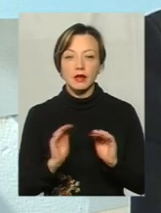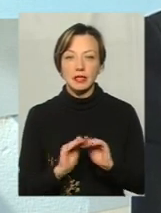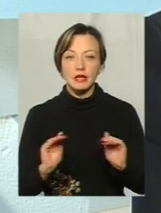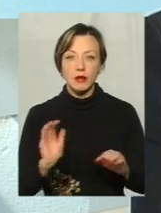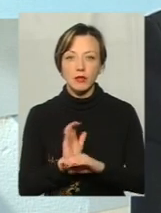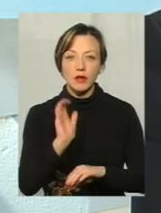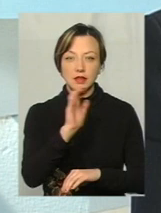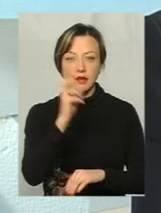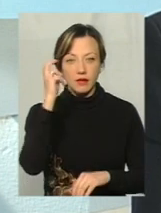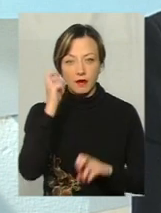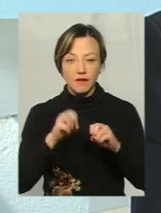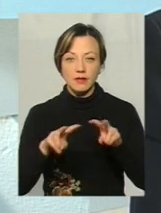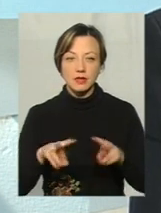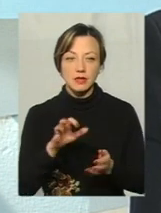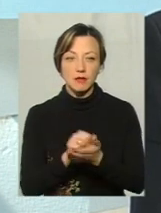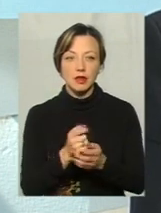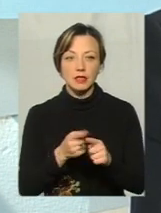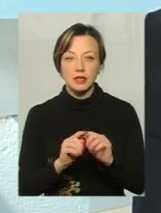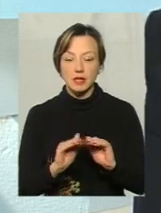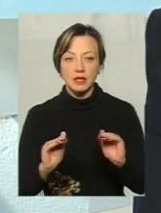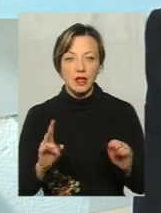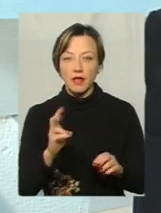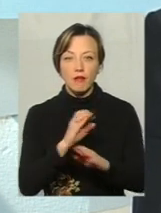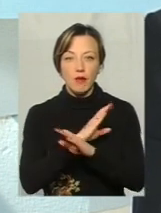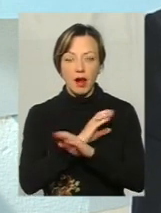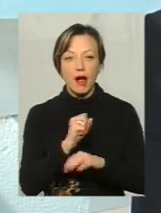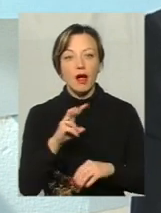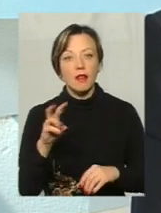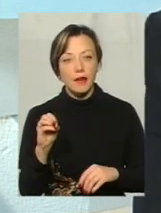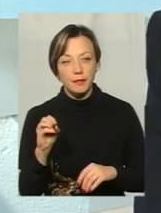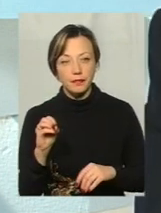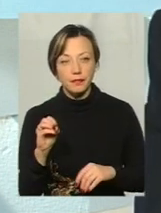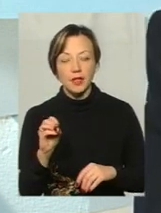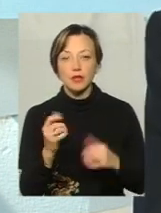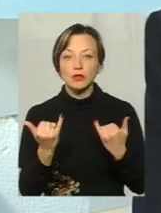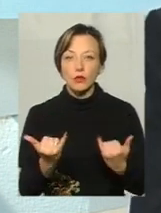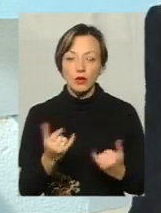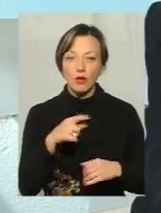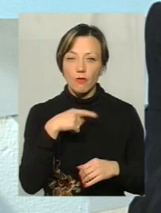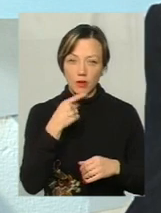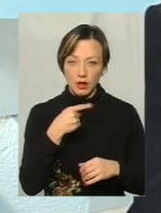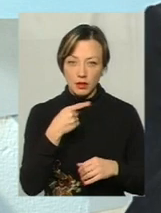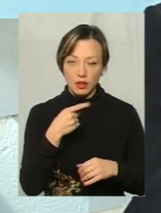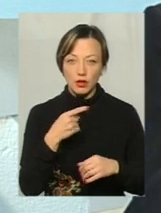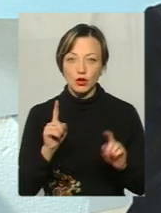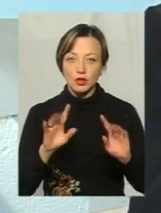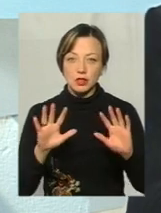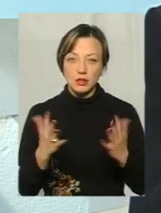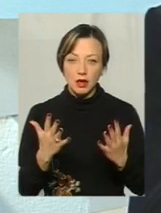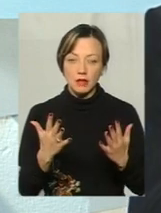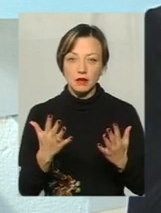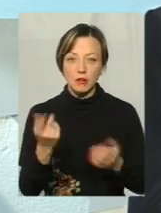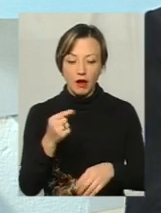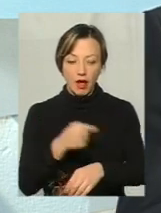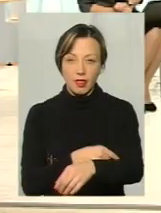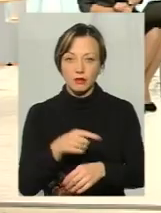фахівці займалися тими дітьми, діти не вмирали, але то, що сьогодні говорили, щось таке сталося, катетер